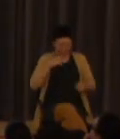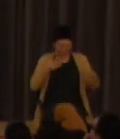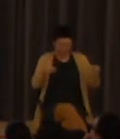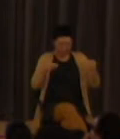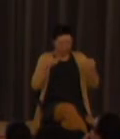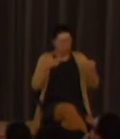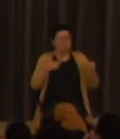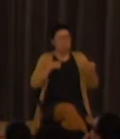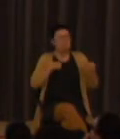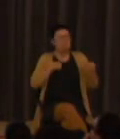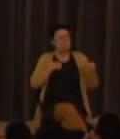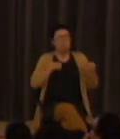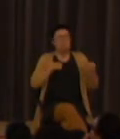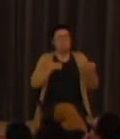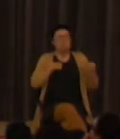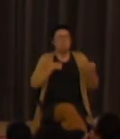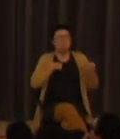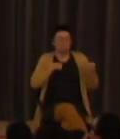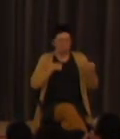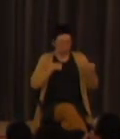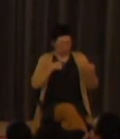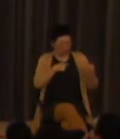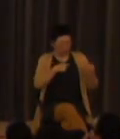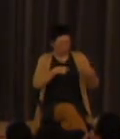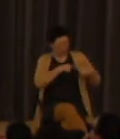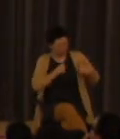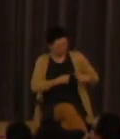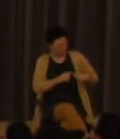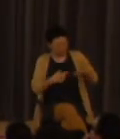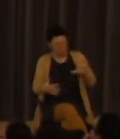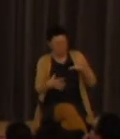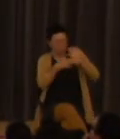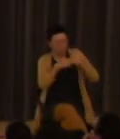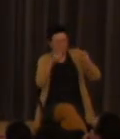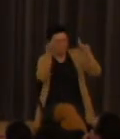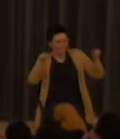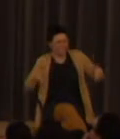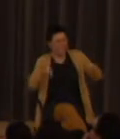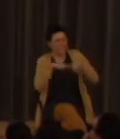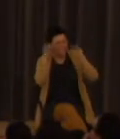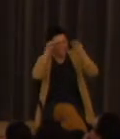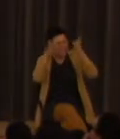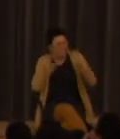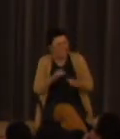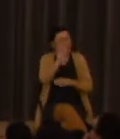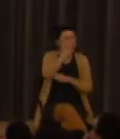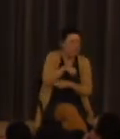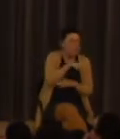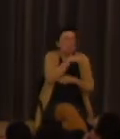no sentia ben bé aquest títol, però ara veurem. Llavors,